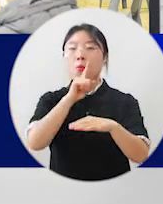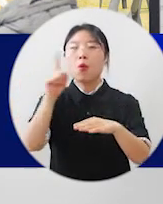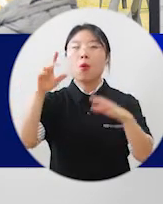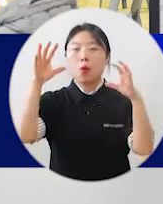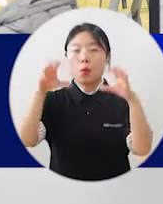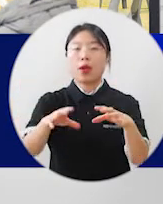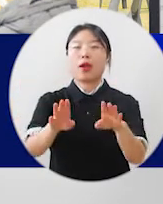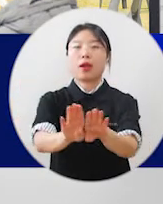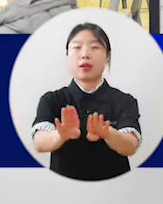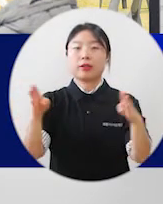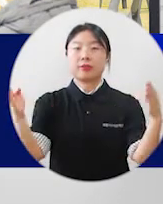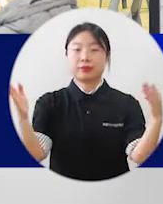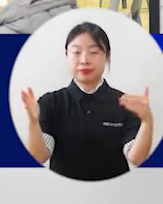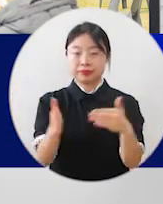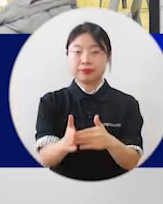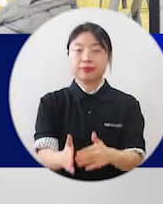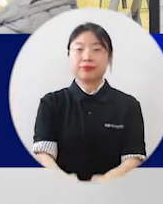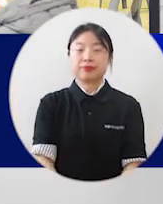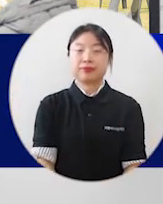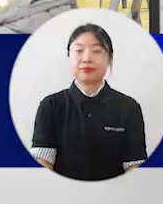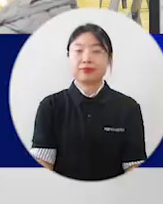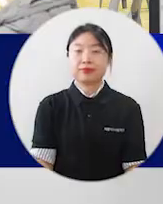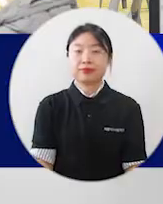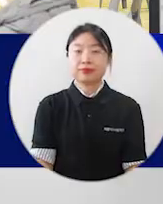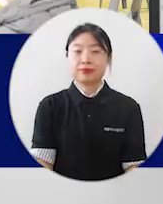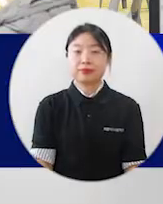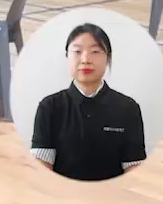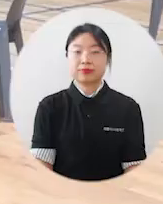고천체육공원 다목적체육관에서 개최됐습니다.